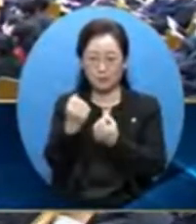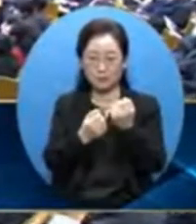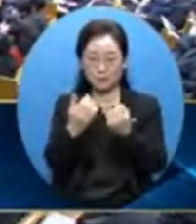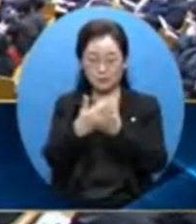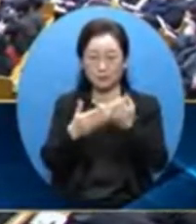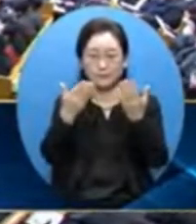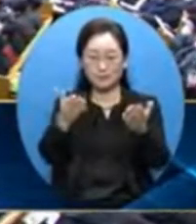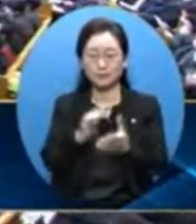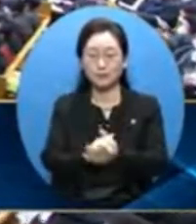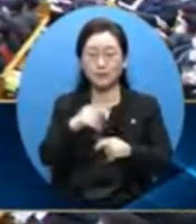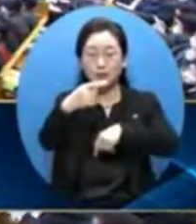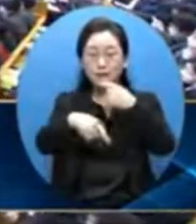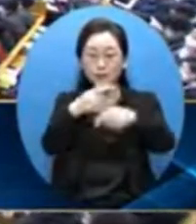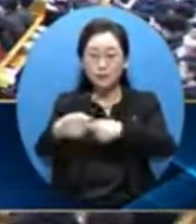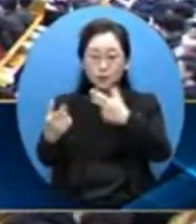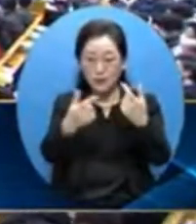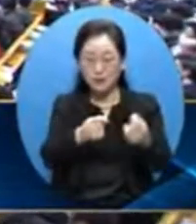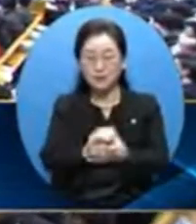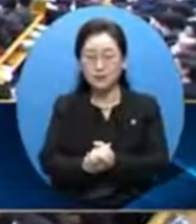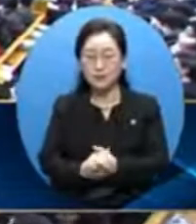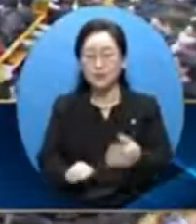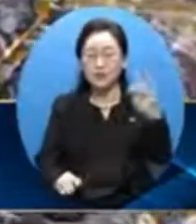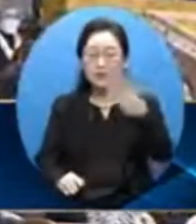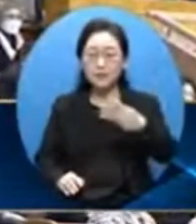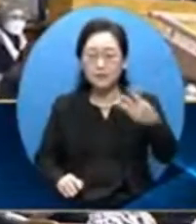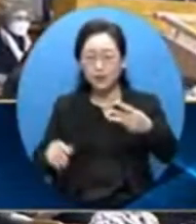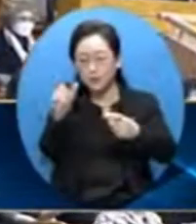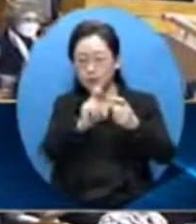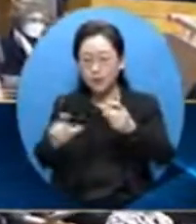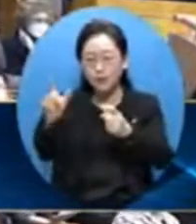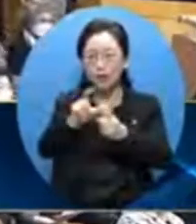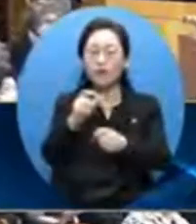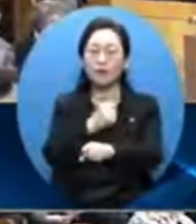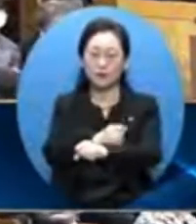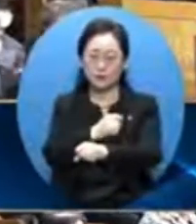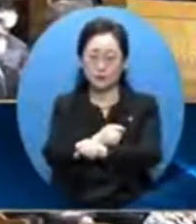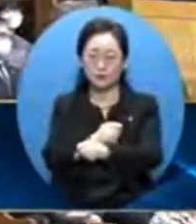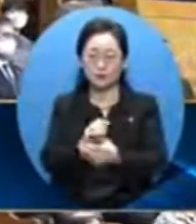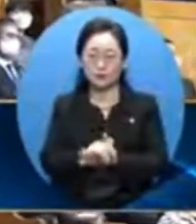원합니다. 제목을 한번 크게 따라해 주시기 바랍니다. 3천이나 더하더라.